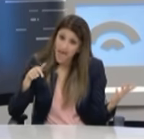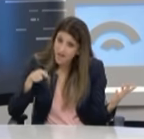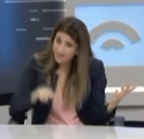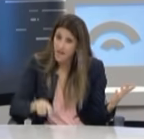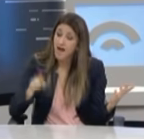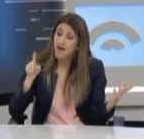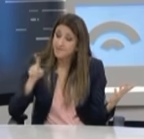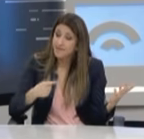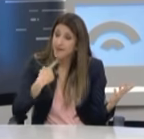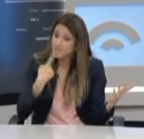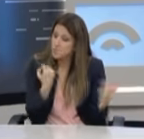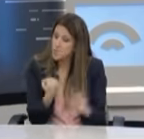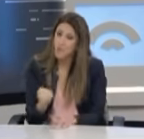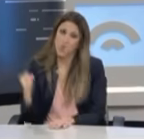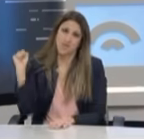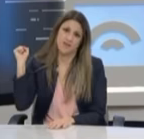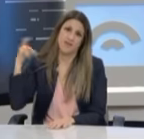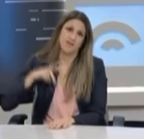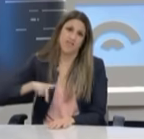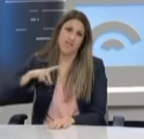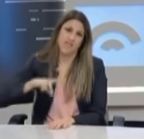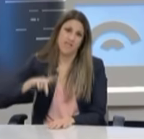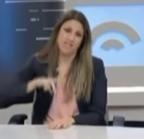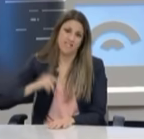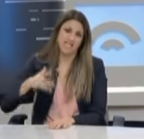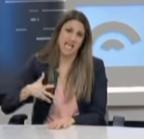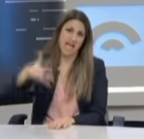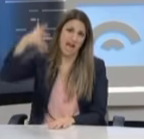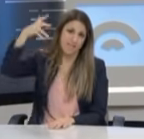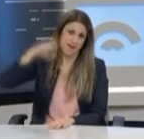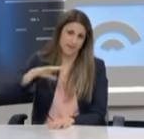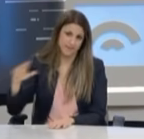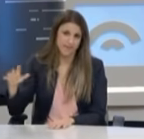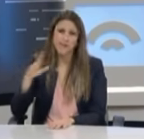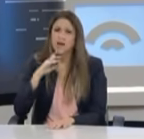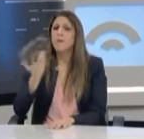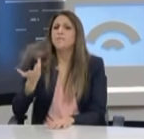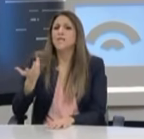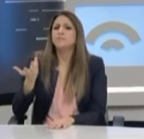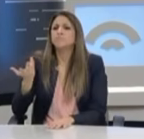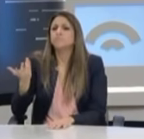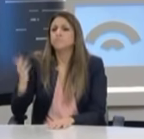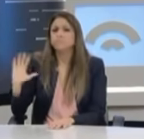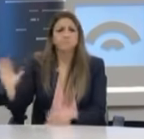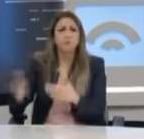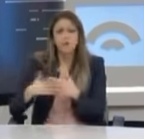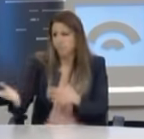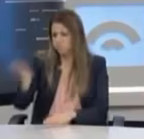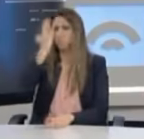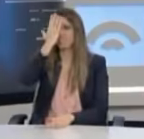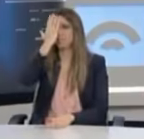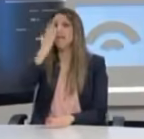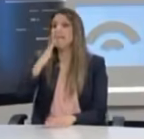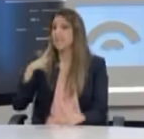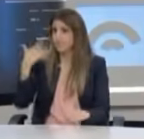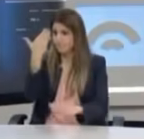αυτά είπε όχι η κυβέρνηση του Κώστα Καραμαλή. Τους έκλεισε την πόρτα στη Μούρη. Όταν τα ζήτησε